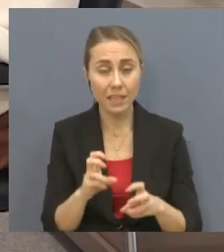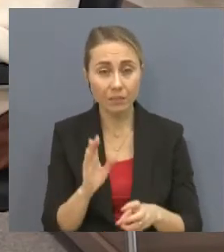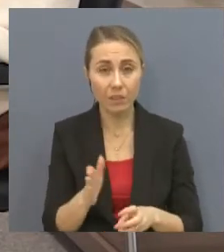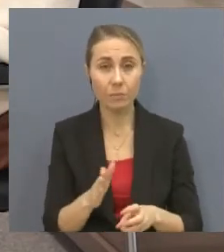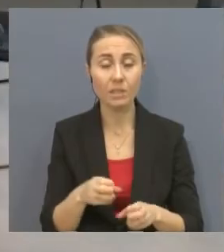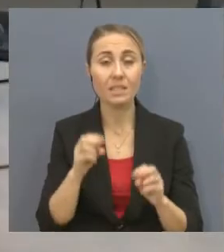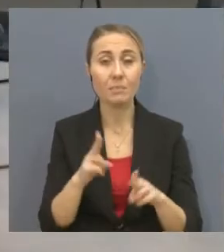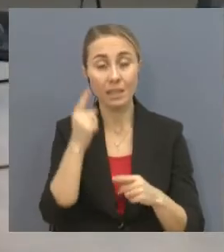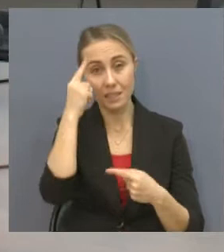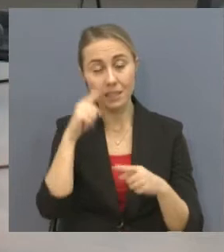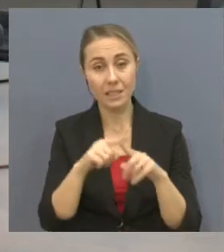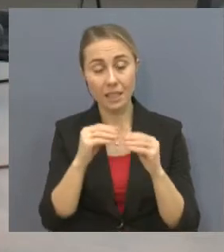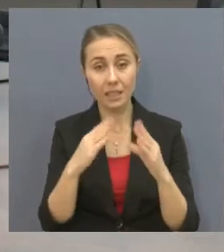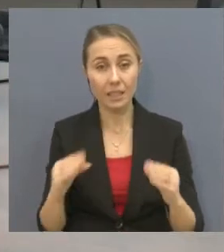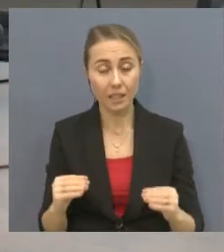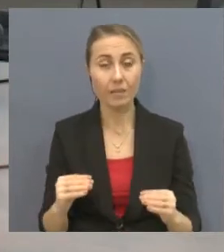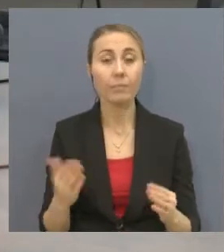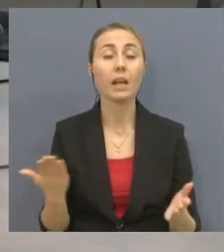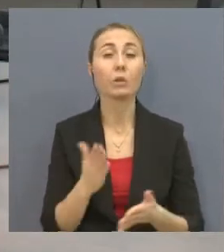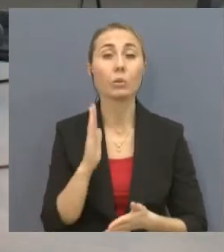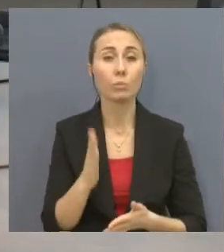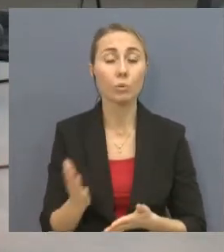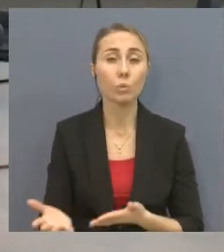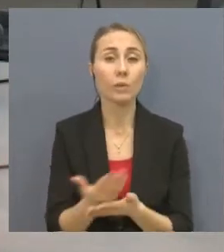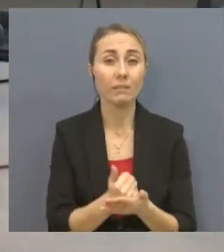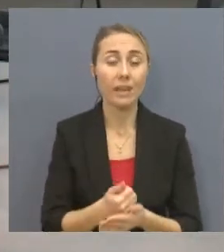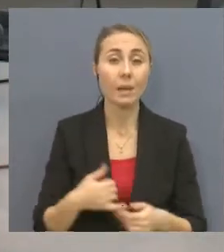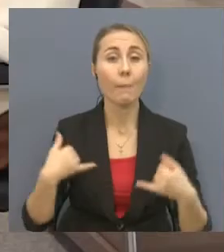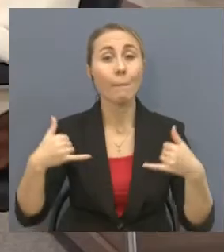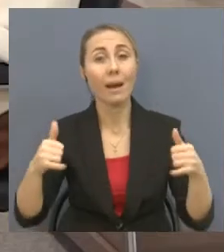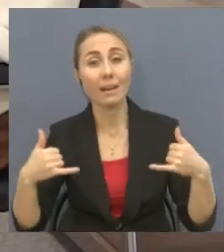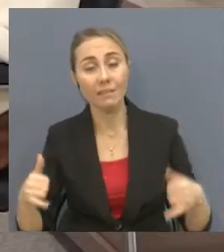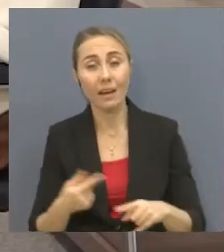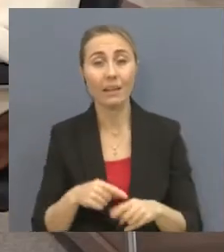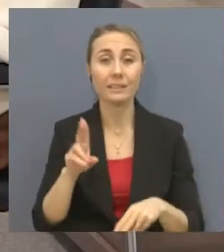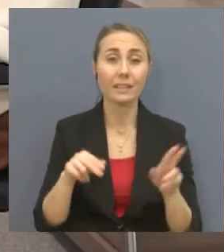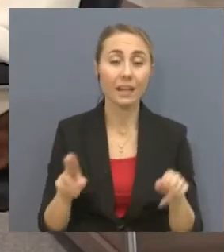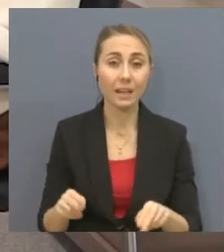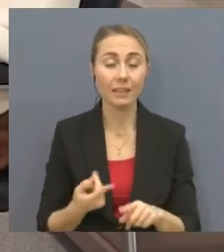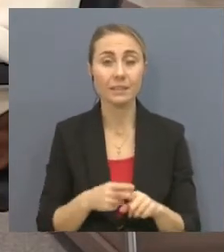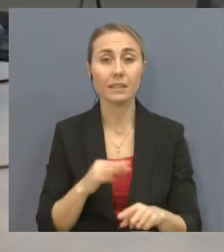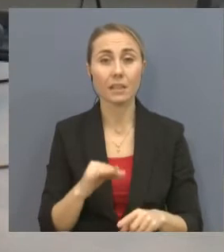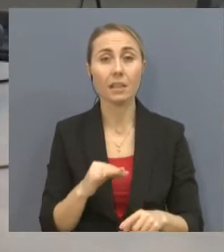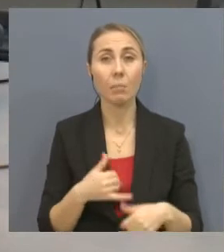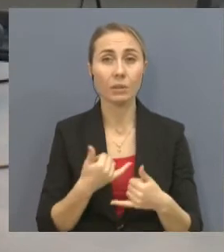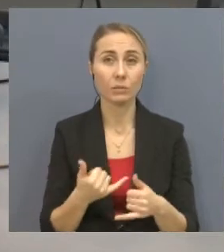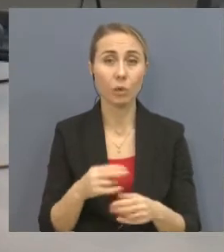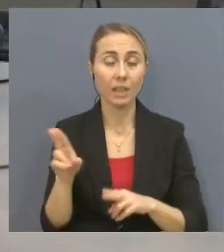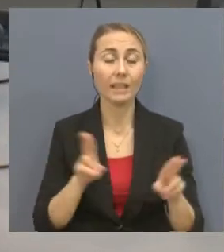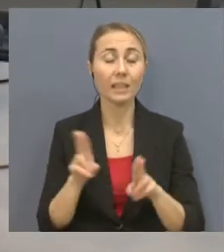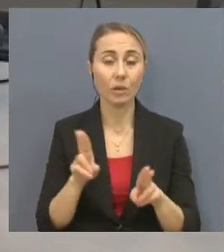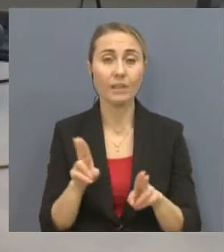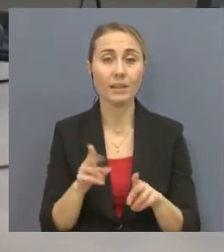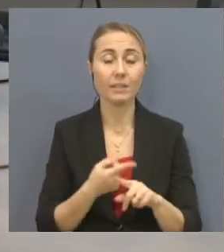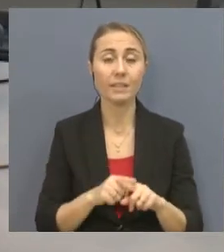спецтехники которые будут убирать поливать красить это позволит контролировать наверное да позволит контролировать